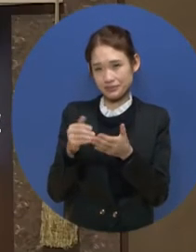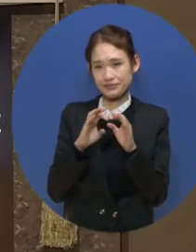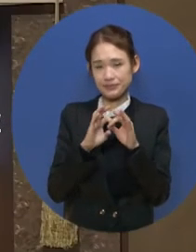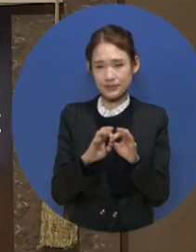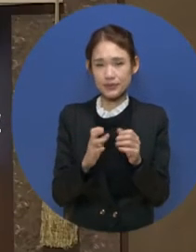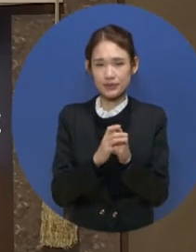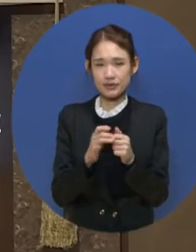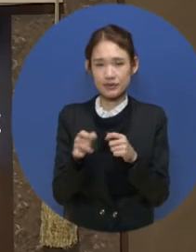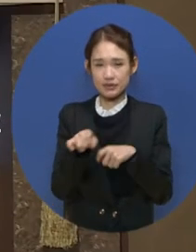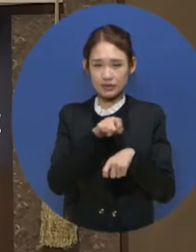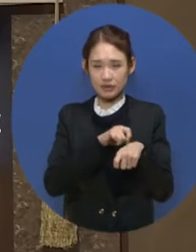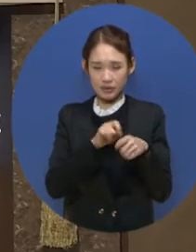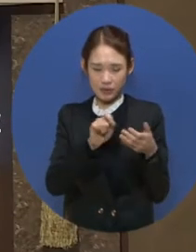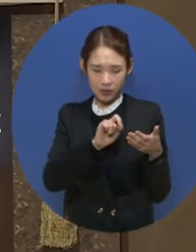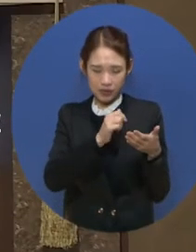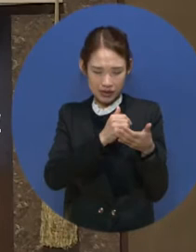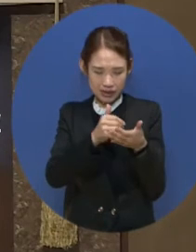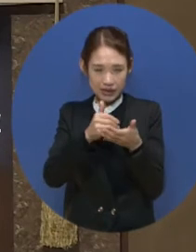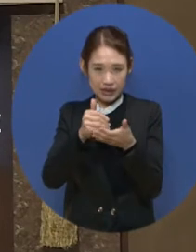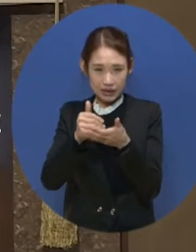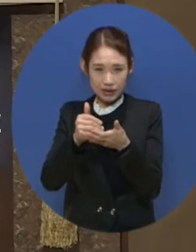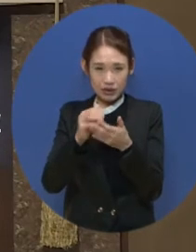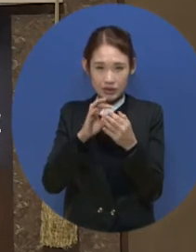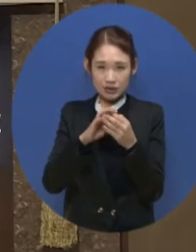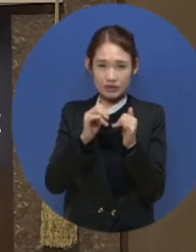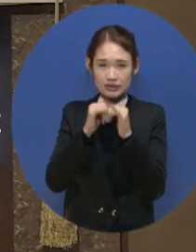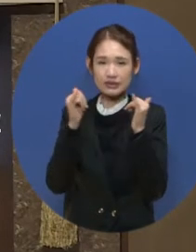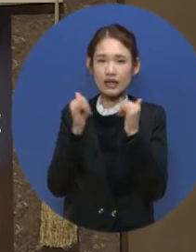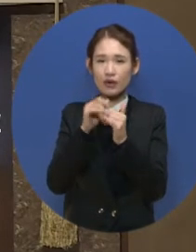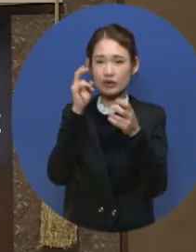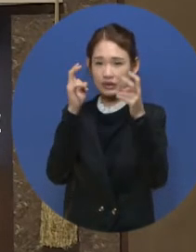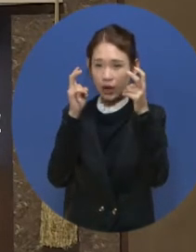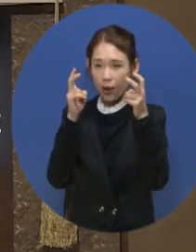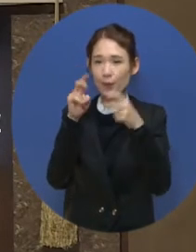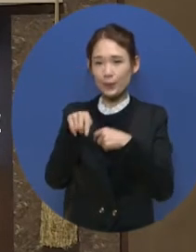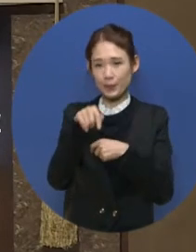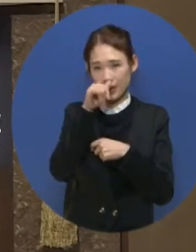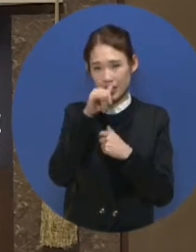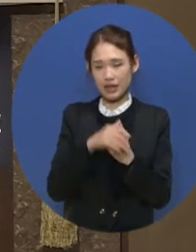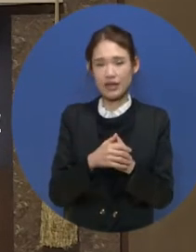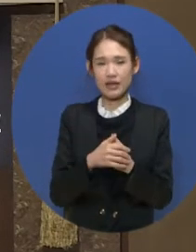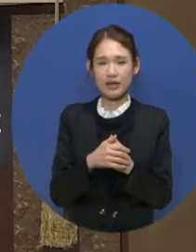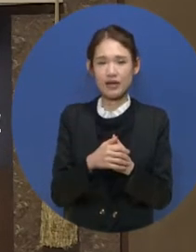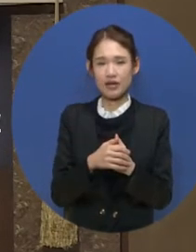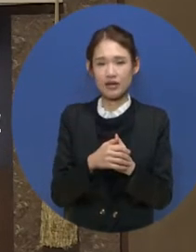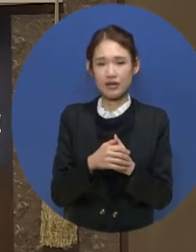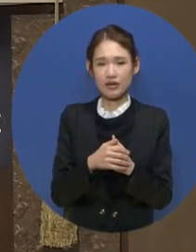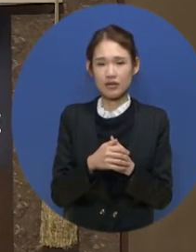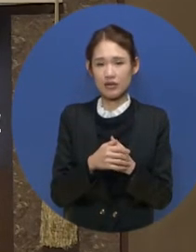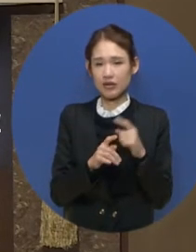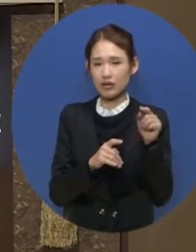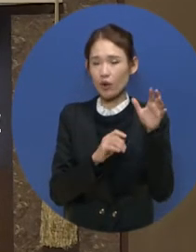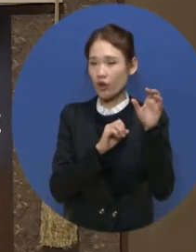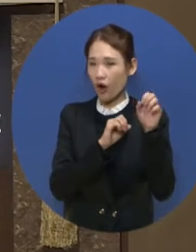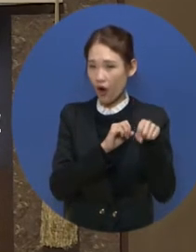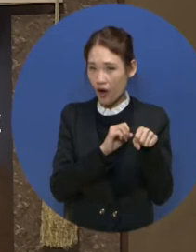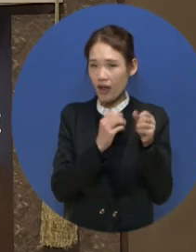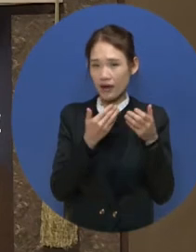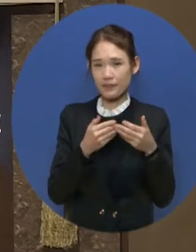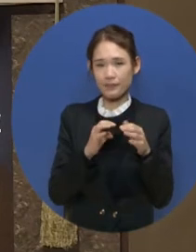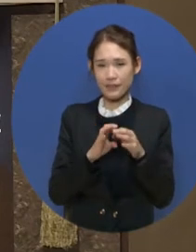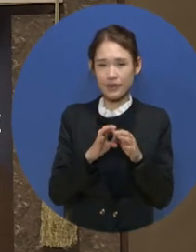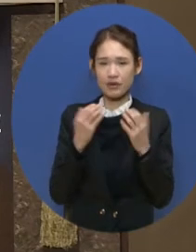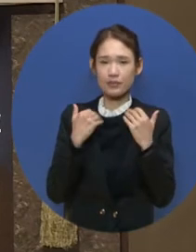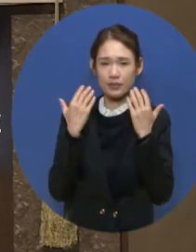이제 그 그림을 적극적으로 이렇게 그려주는 그런 또 사회적 기업이 있습니다 거기서 허락을 해 줘 가지고